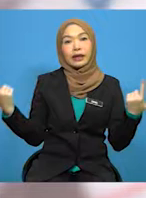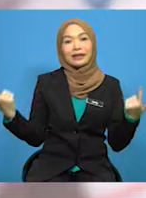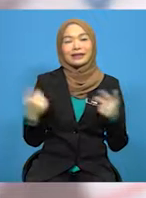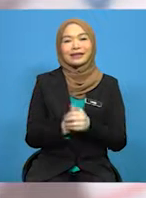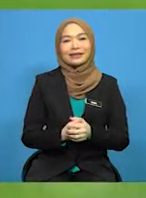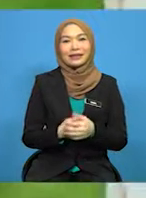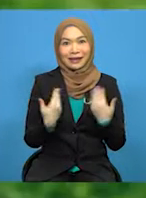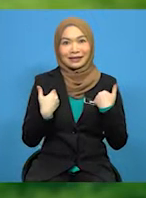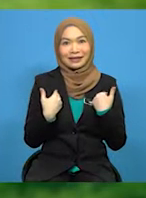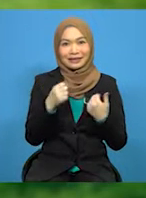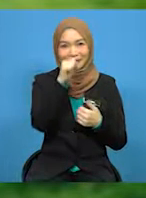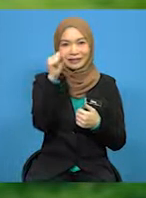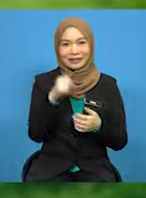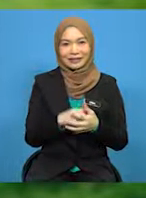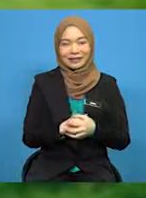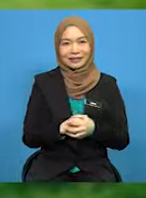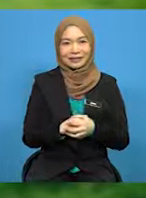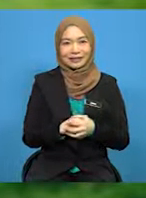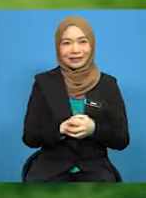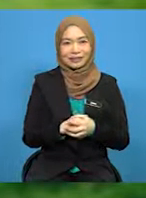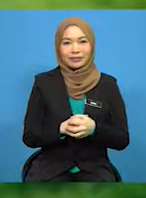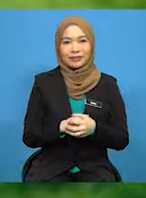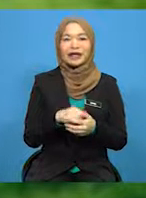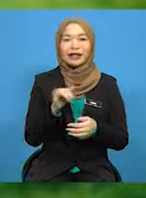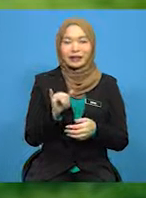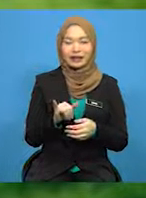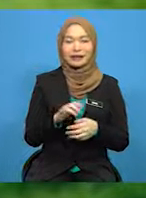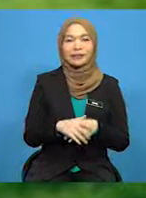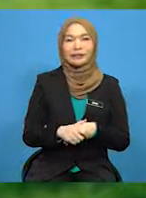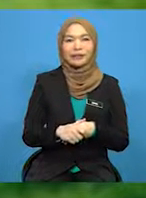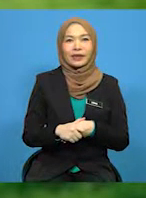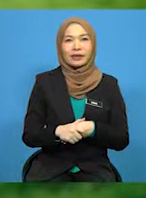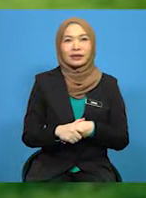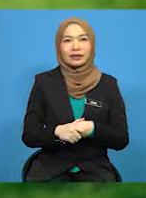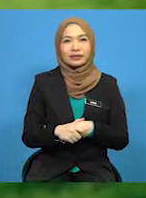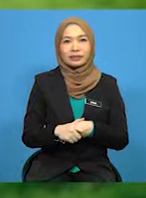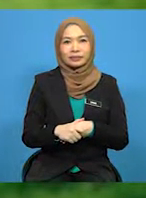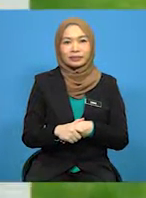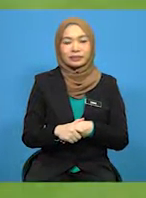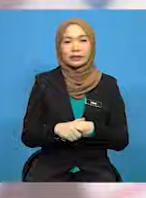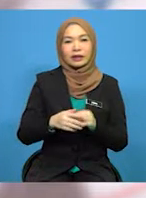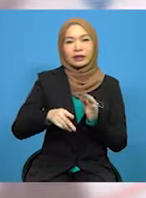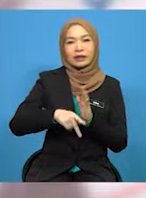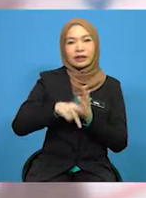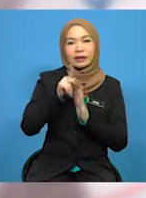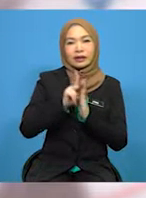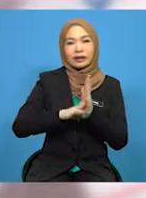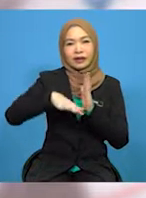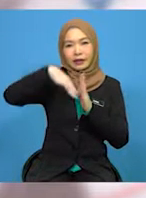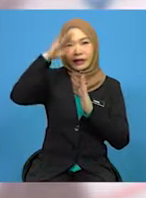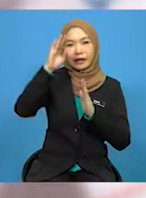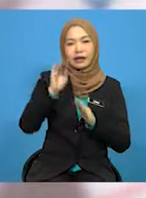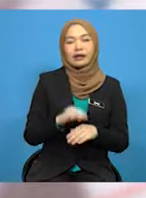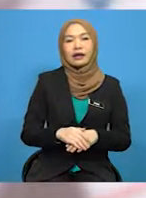Bagus. Tanah. Harga tanah juga berlaku kenaikan harga. Perubahan